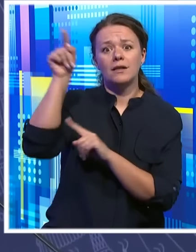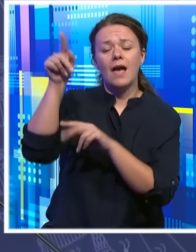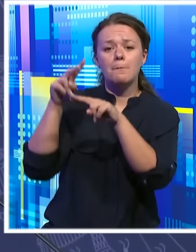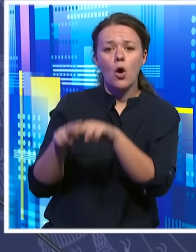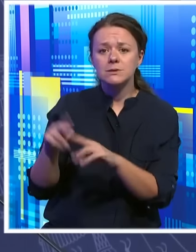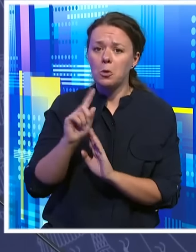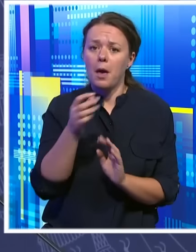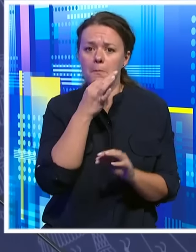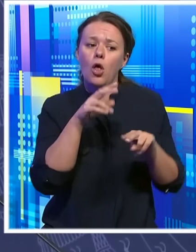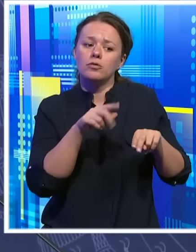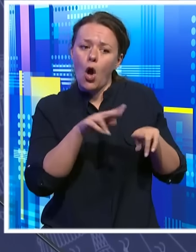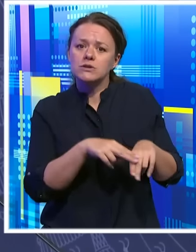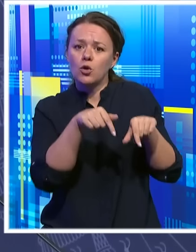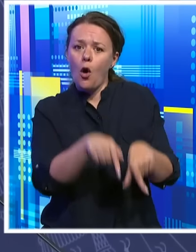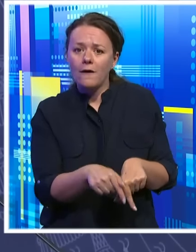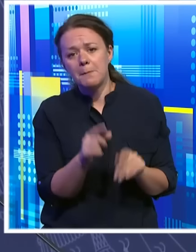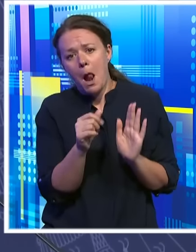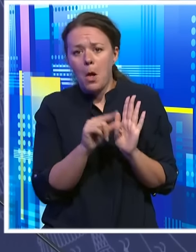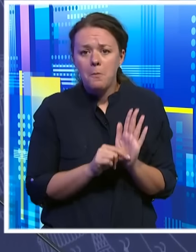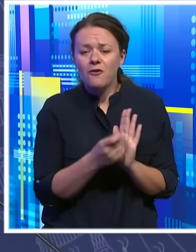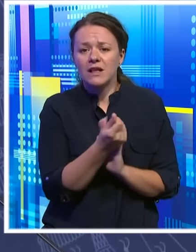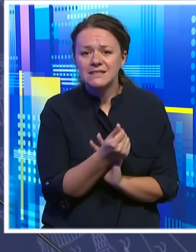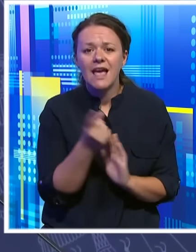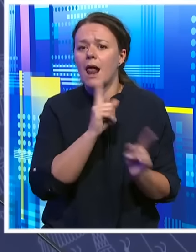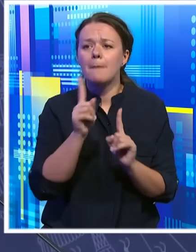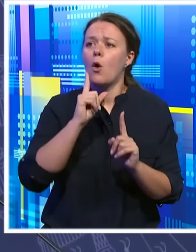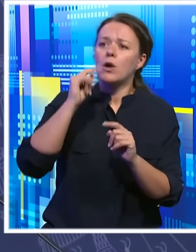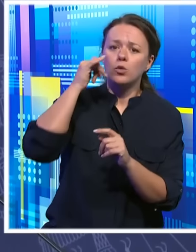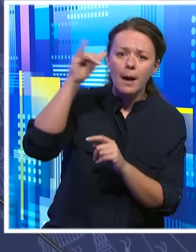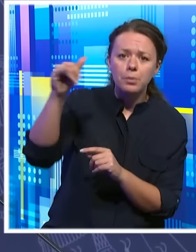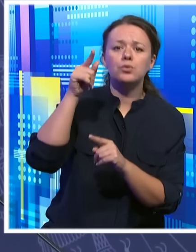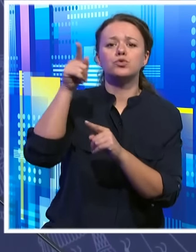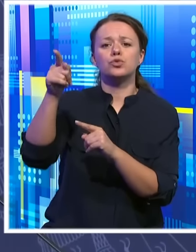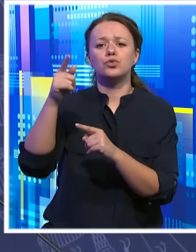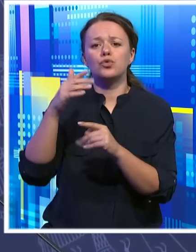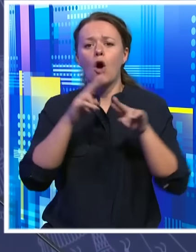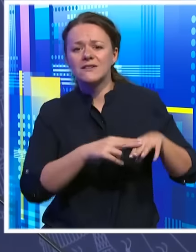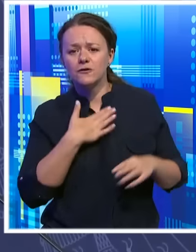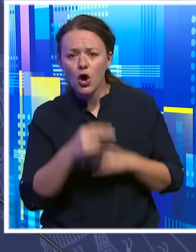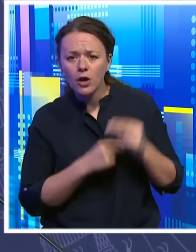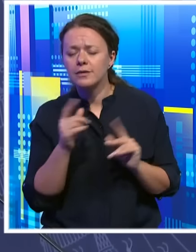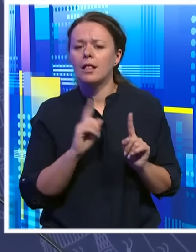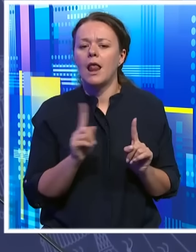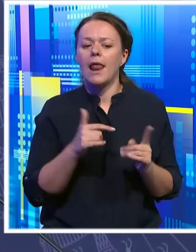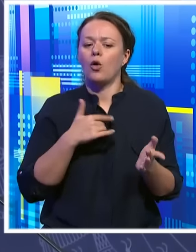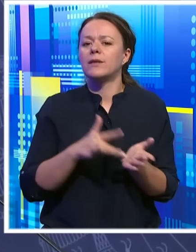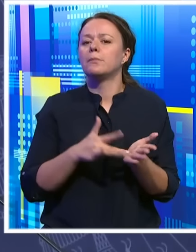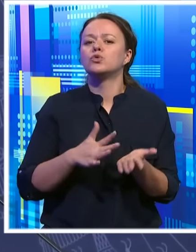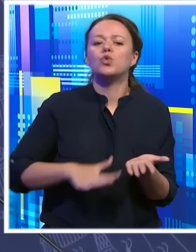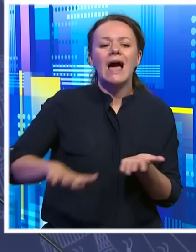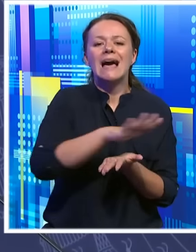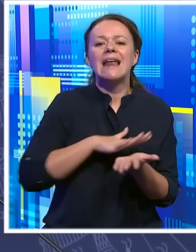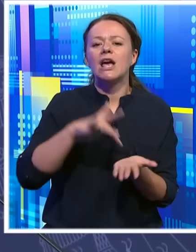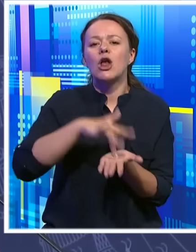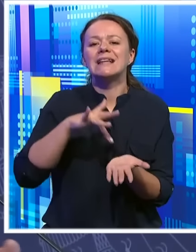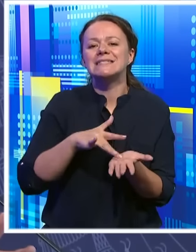povoljnijim cenama, ne moraju da plaćaju, ne moraju da idu od roditelja, ne moraju da idu daleko od zemlje i da budu regionalni centri za privlačenje